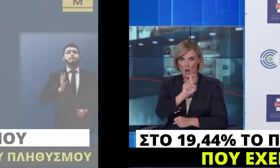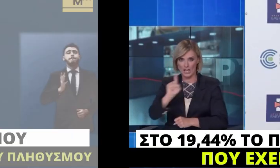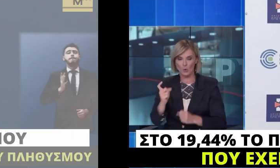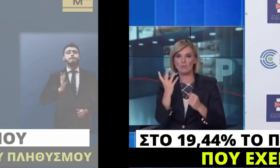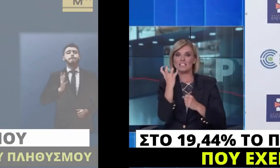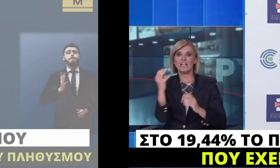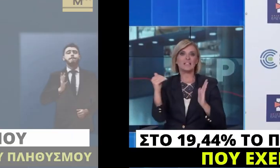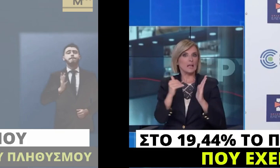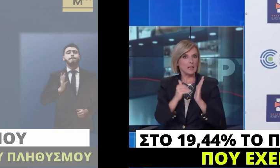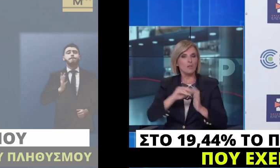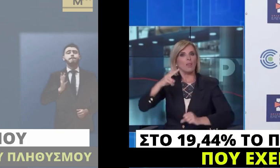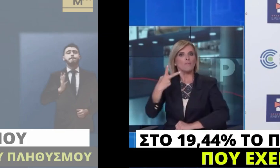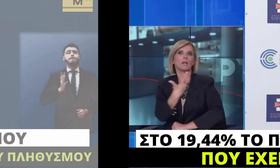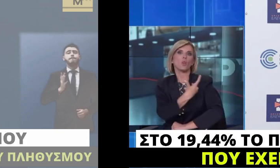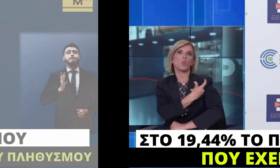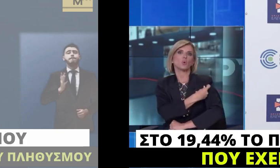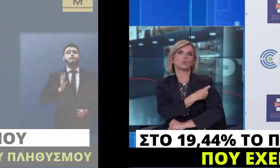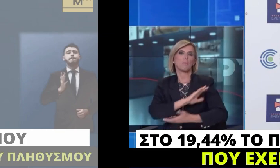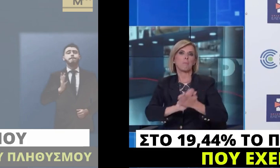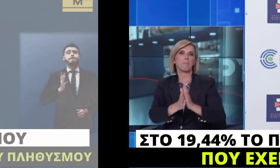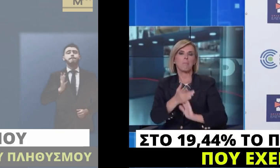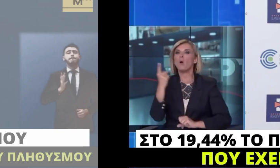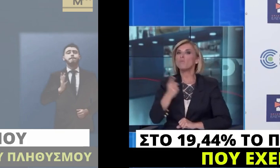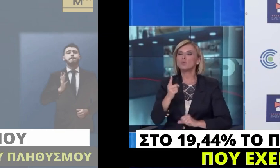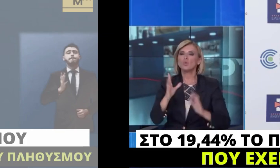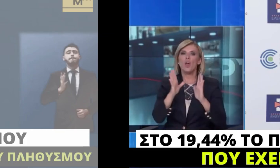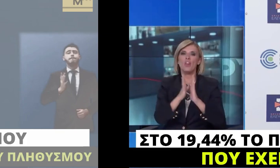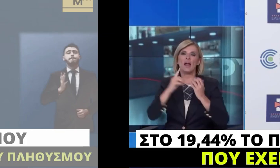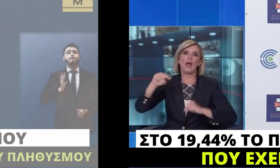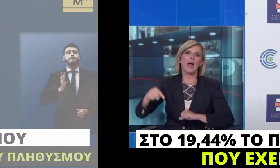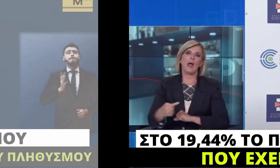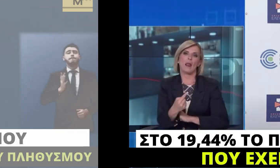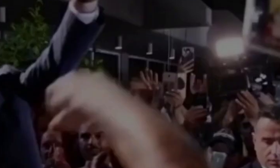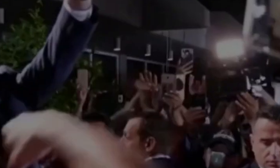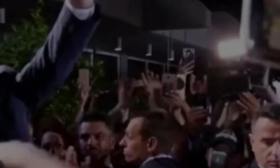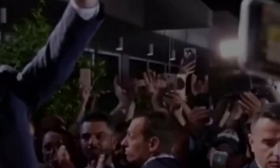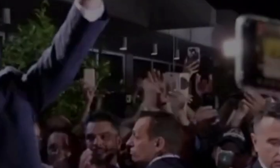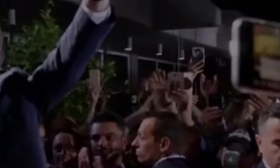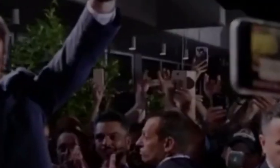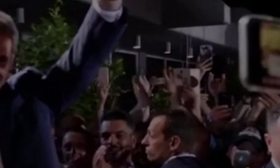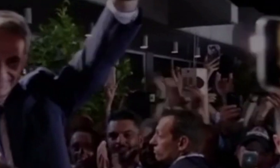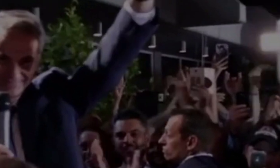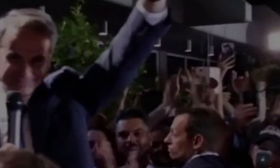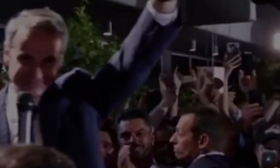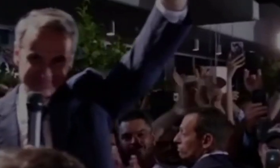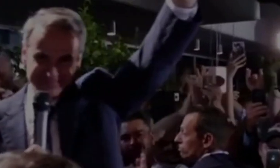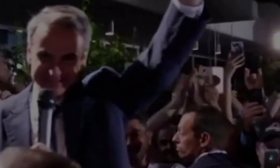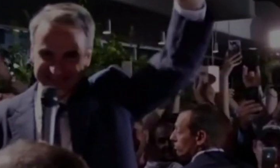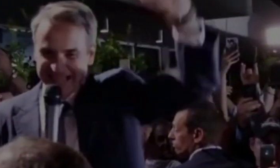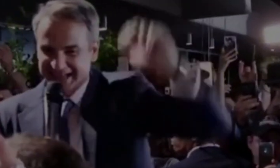2.040.000 συμπολίτες μας έχουν ολοκληρώσει τον εμβολιασμό τους, ποσοστό 19,44%. Ένα πράγμα μπορώ να σας πω. Η